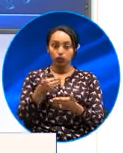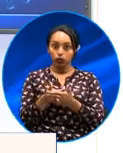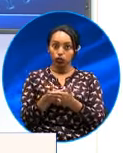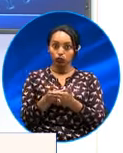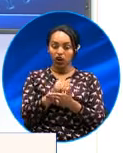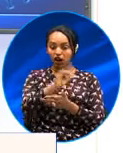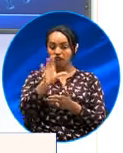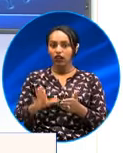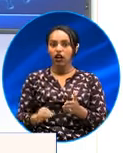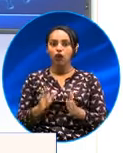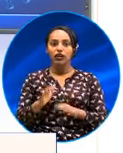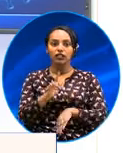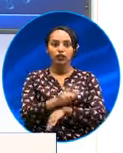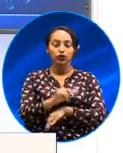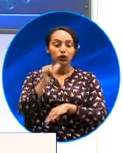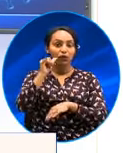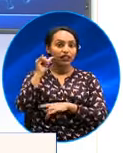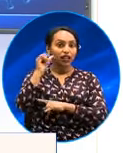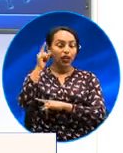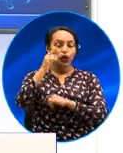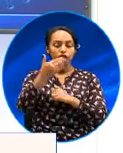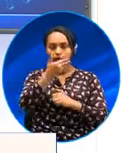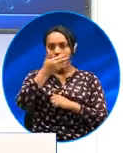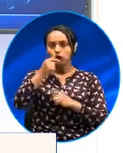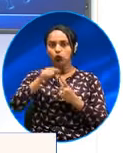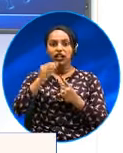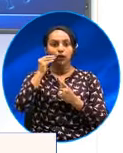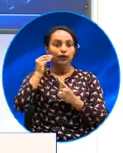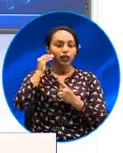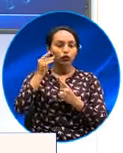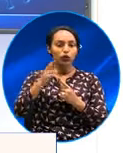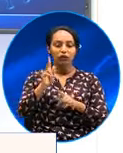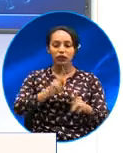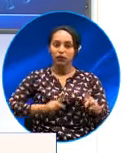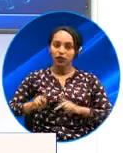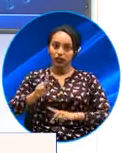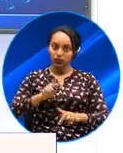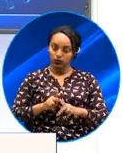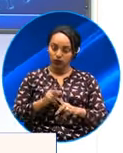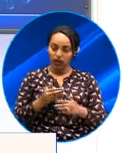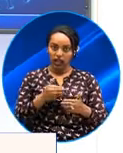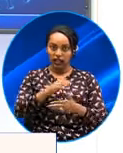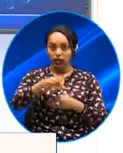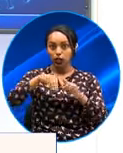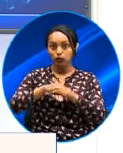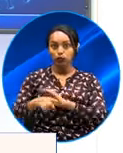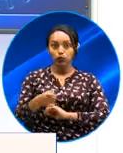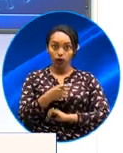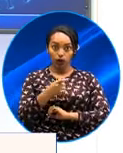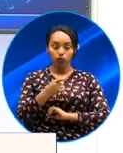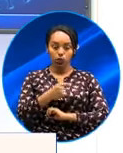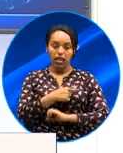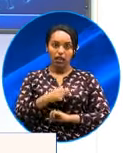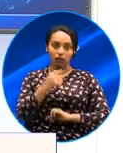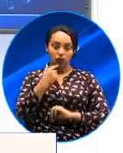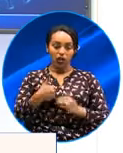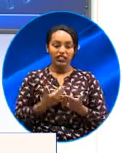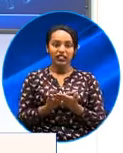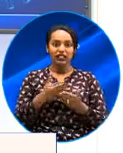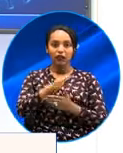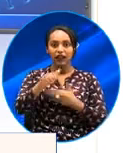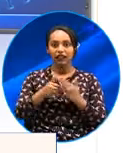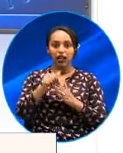የሚደርሱ አፍሪካውያን ዜጎች በትላንትናው ዕለት አገግመው ወደ ቤታቸው ወይ ወደ ማህበረሰቡ እየተቀላቀሉ መሆናቸውን ልብ ይለዋል።